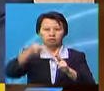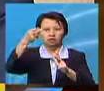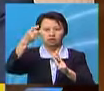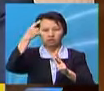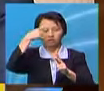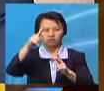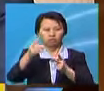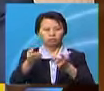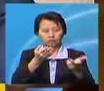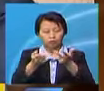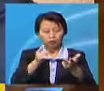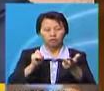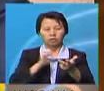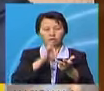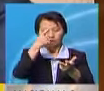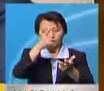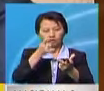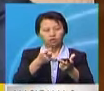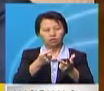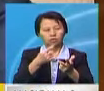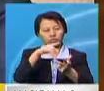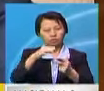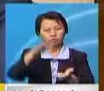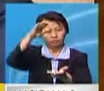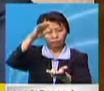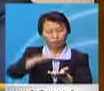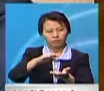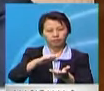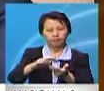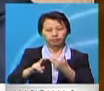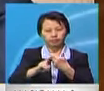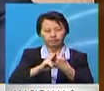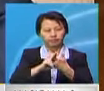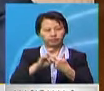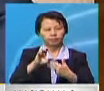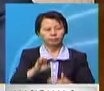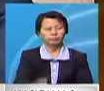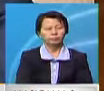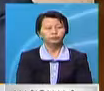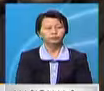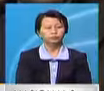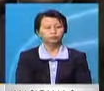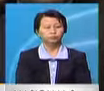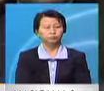civil servants and upward revision to minimum wage.